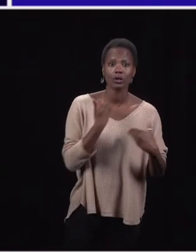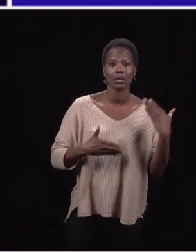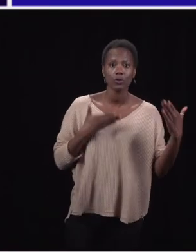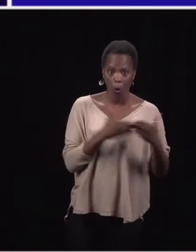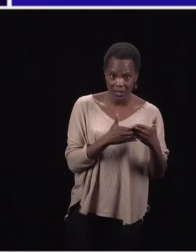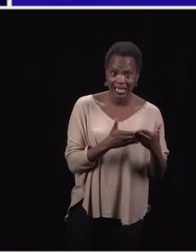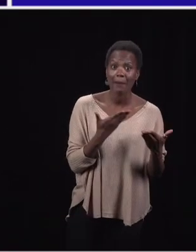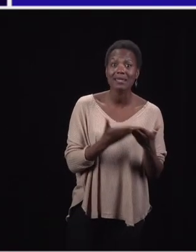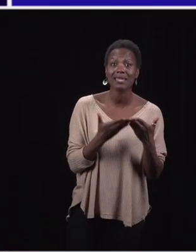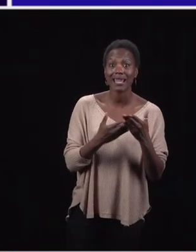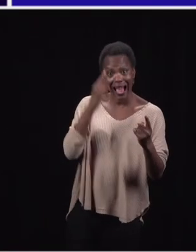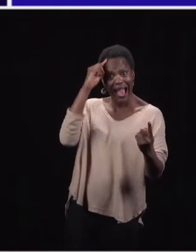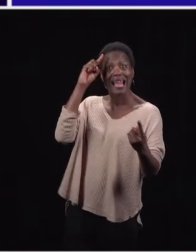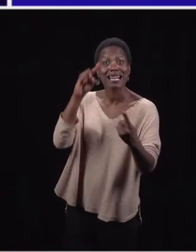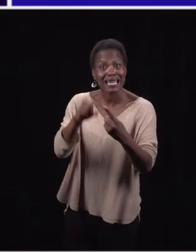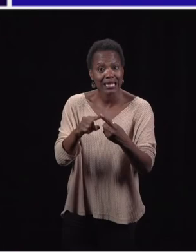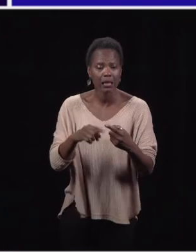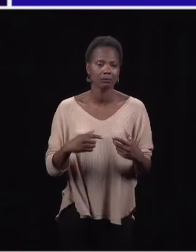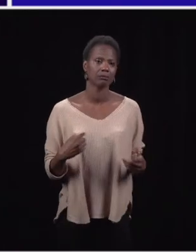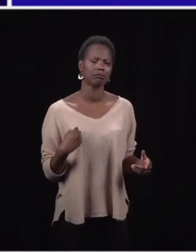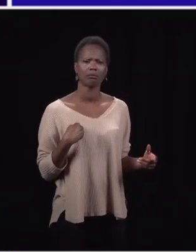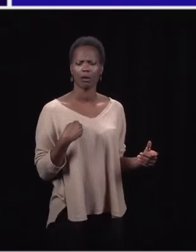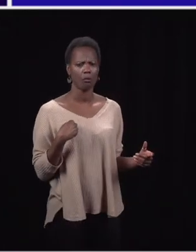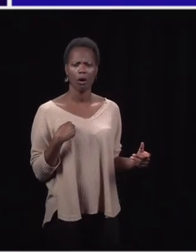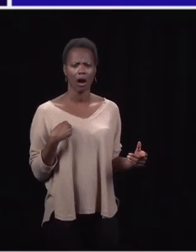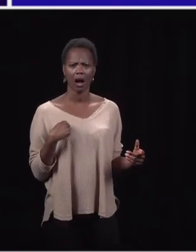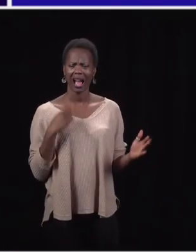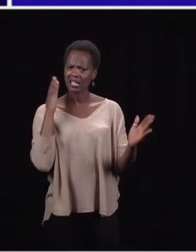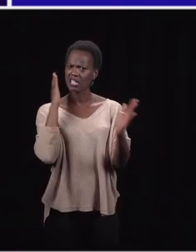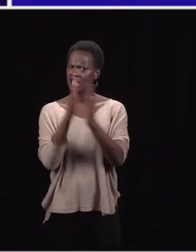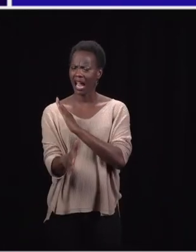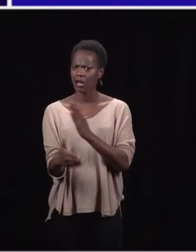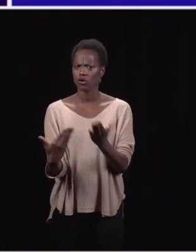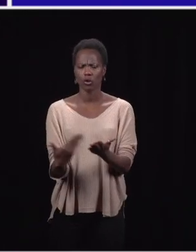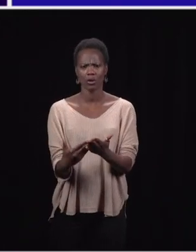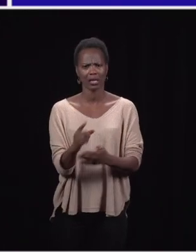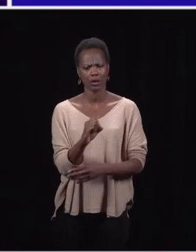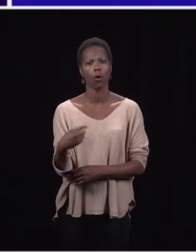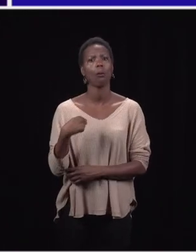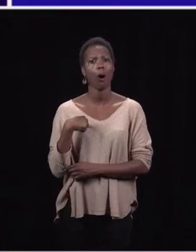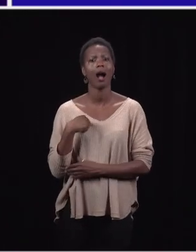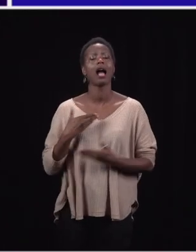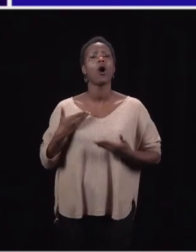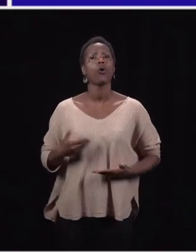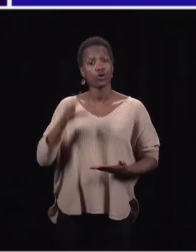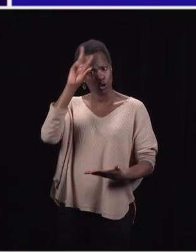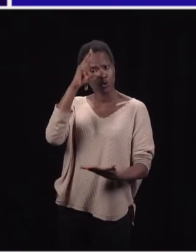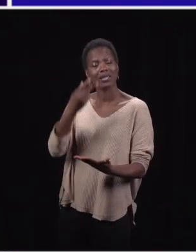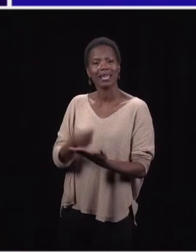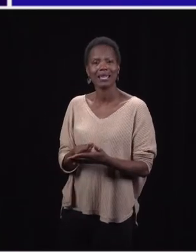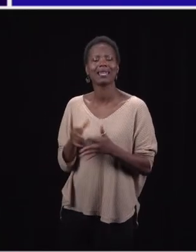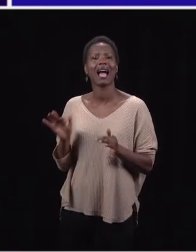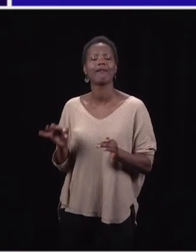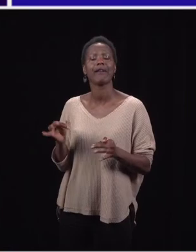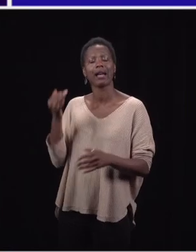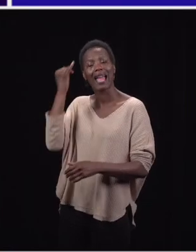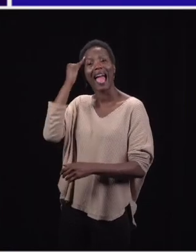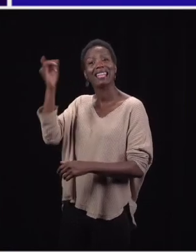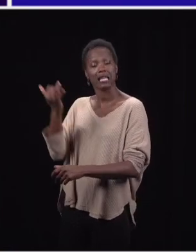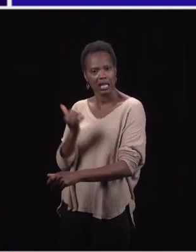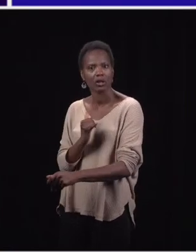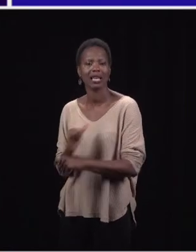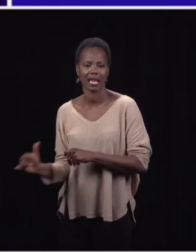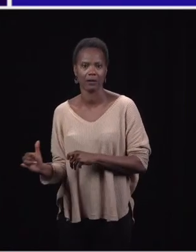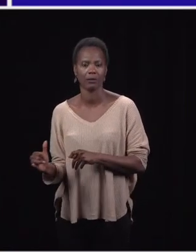l'ambition derrière alors moi c'est pas directement ce que je fais aujourd'hui je fais une thèse donc en intelligence artificielle toujours sur